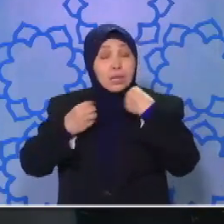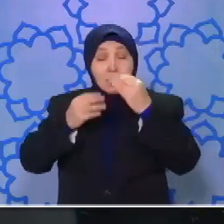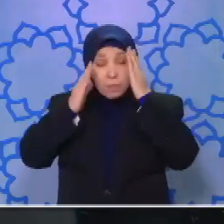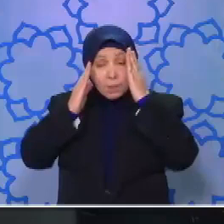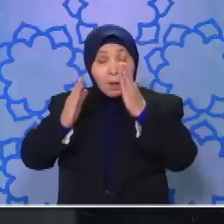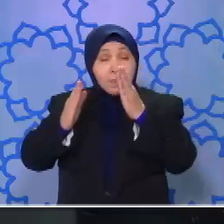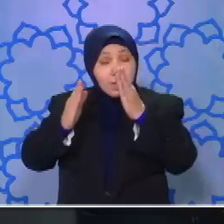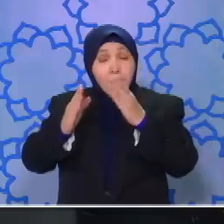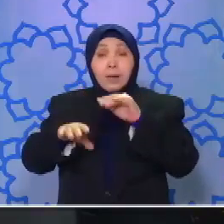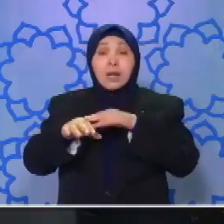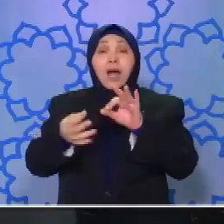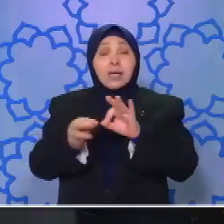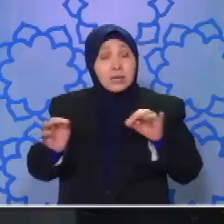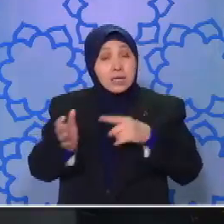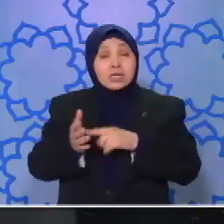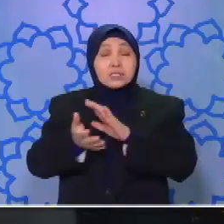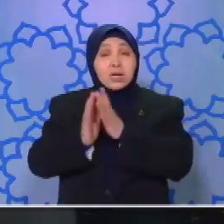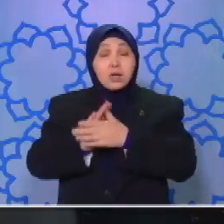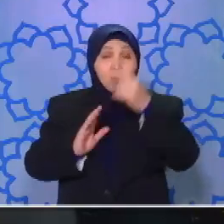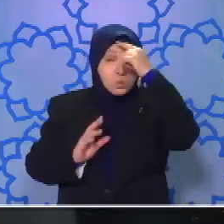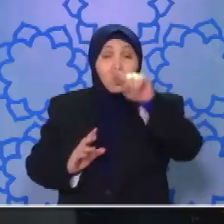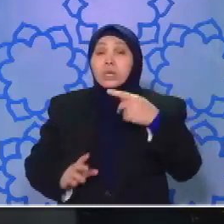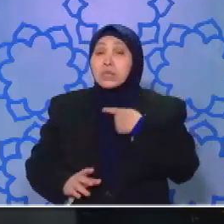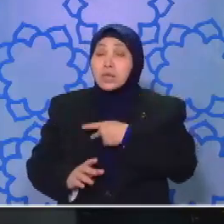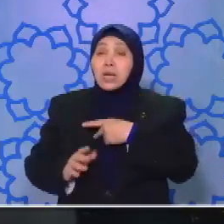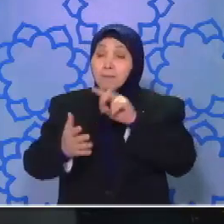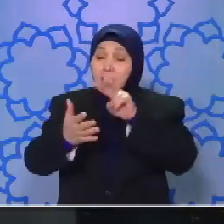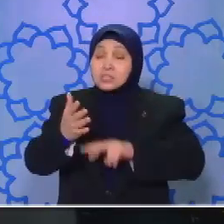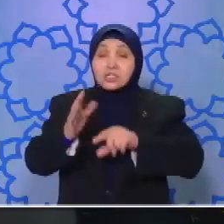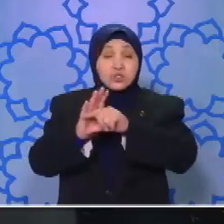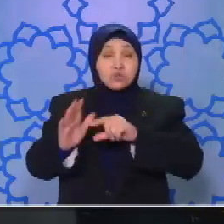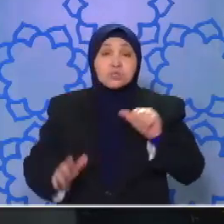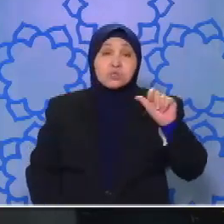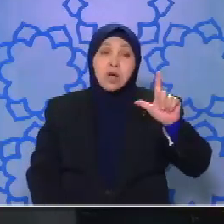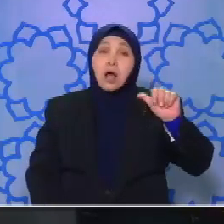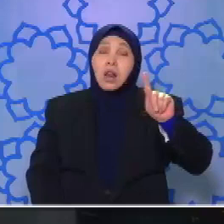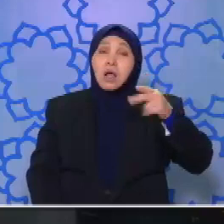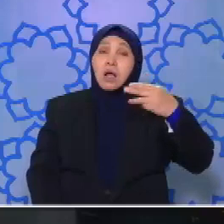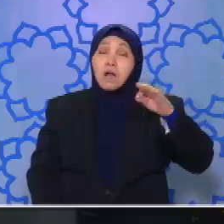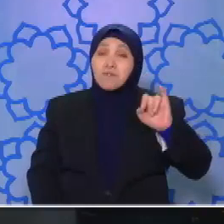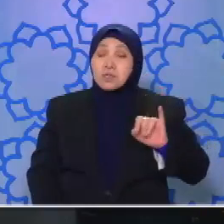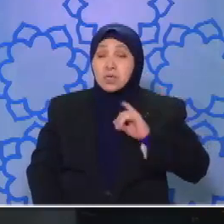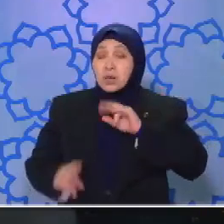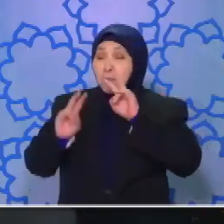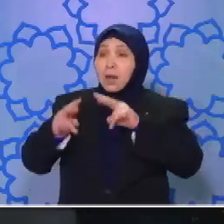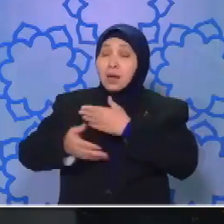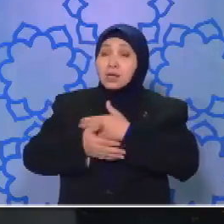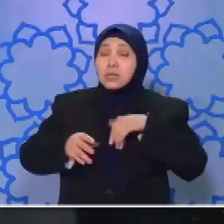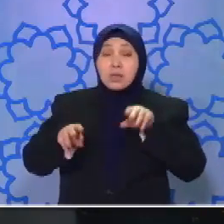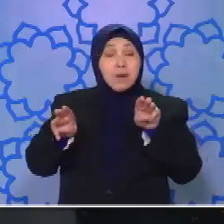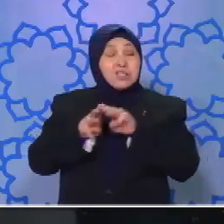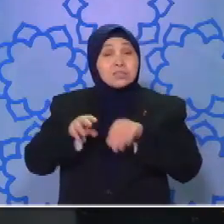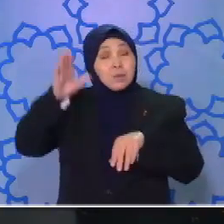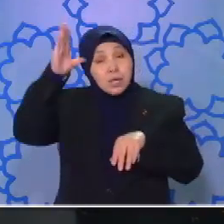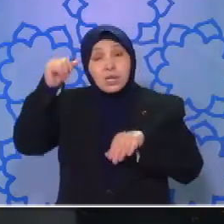diberi penekanan dalam ayat ini, agar bagi kita yang membaca surah Al-Kahfi, Ustaz, jangan pula kita kata oh kalau macam ni saya nampak anak saya ni macam degil sikit,